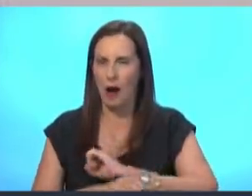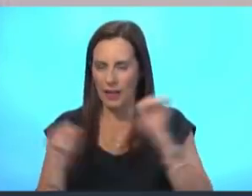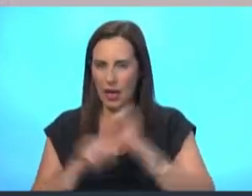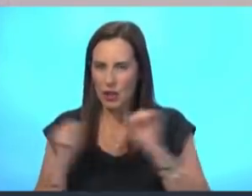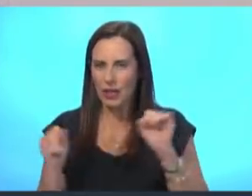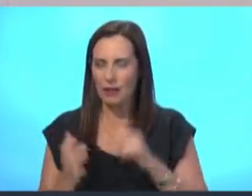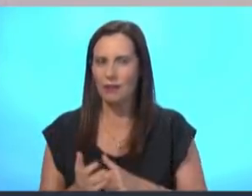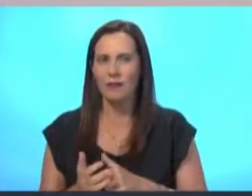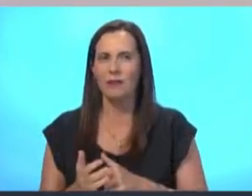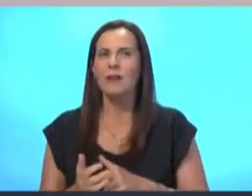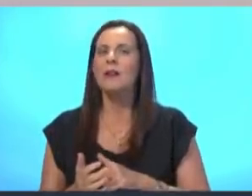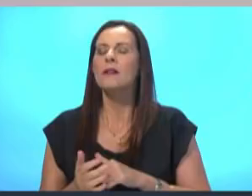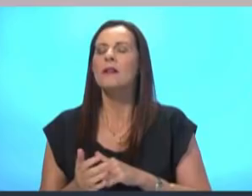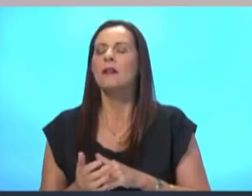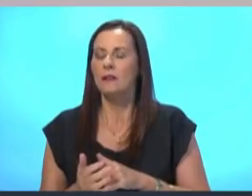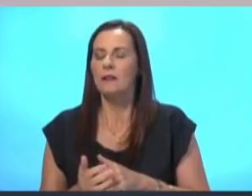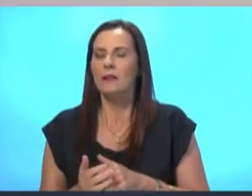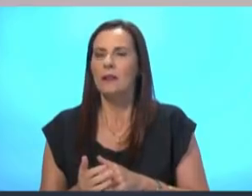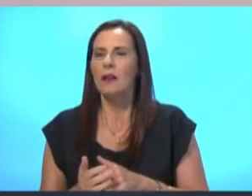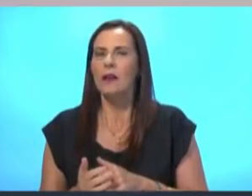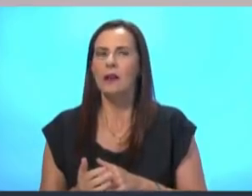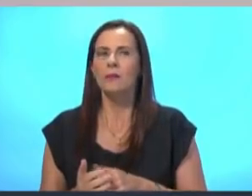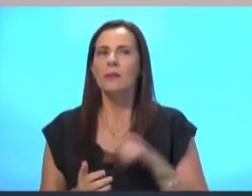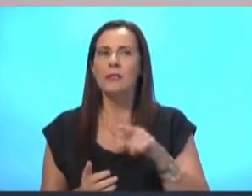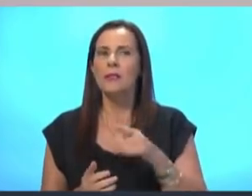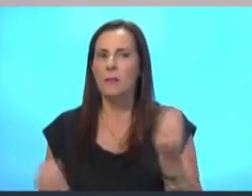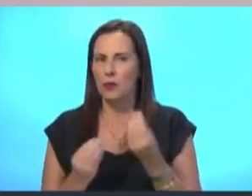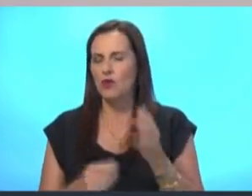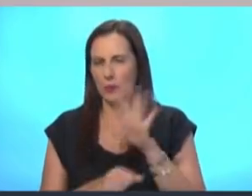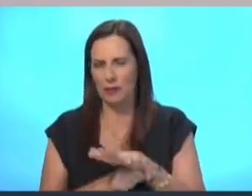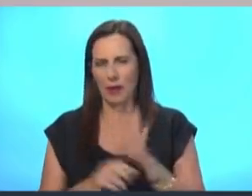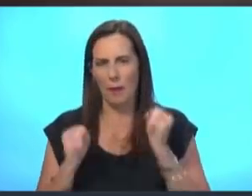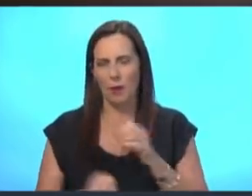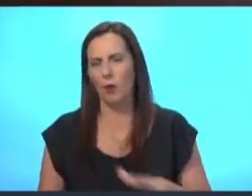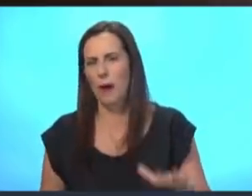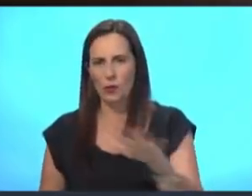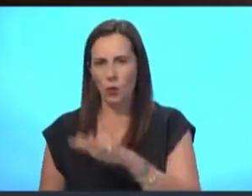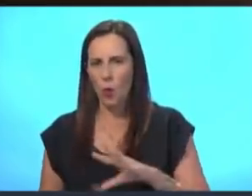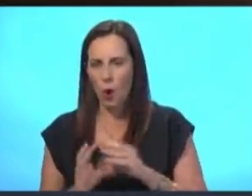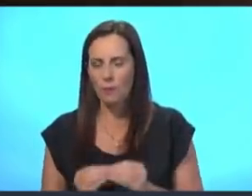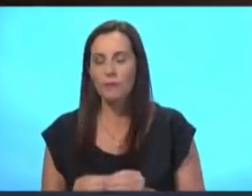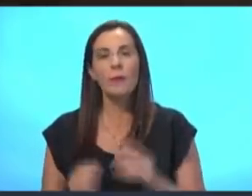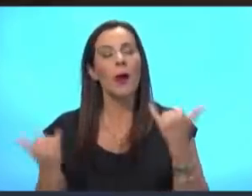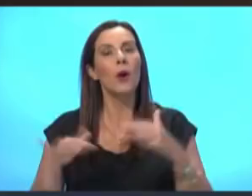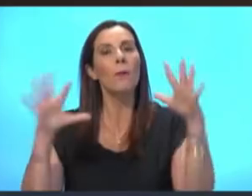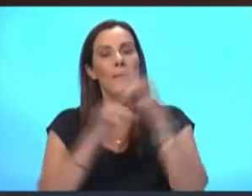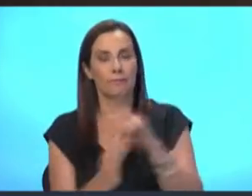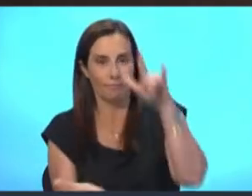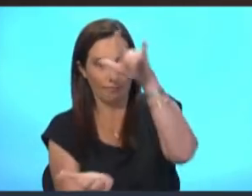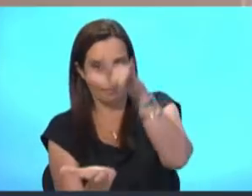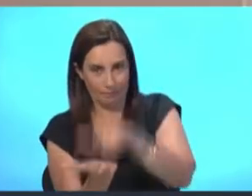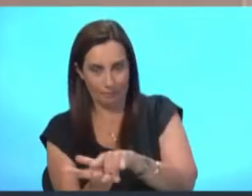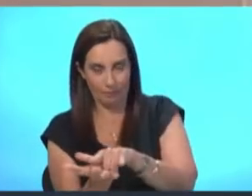denuclearizing the north of the Korean Peninsula, is one which affects the security of the region. בשעות הערב נחת בבסיס חיל